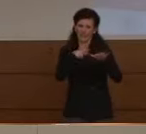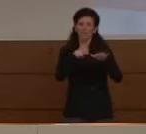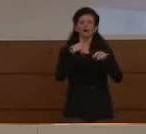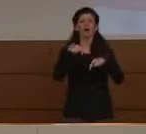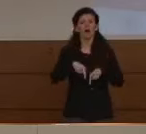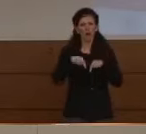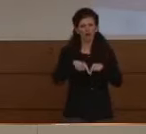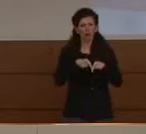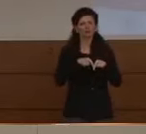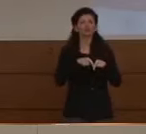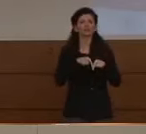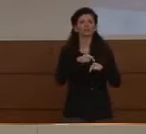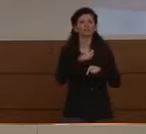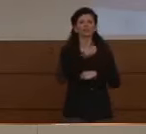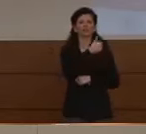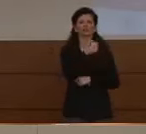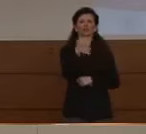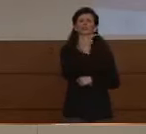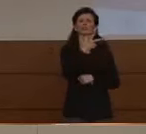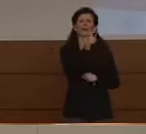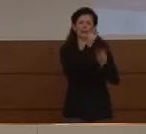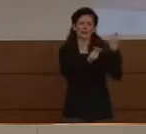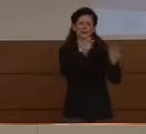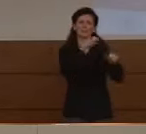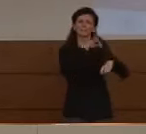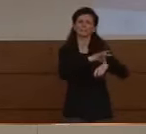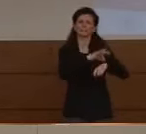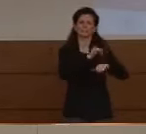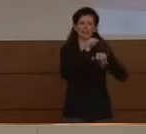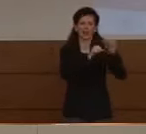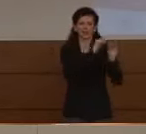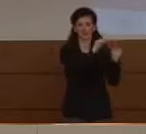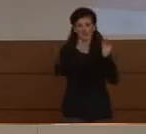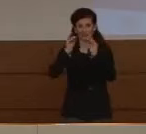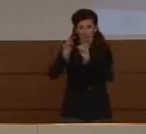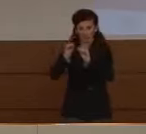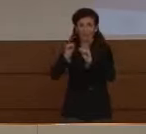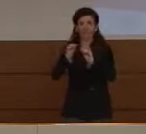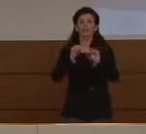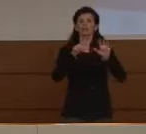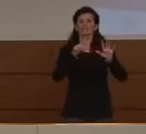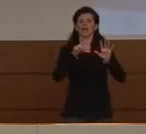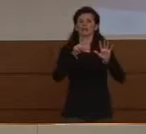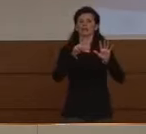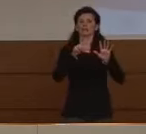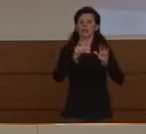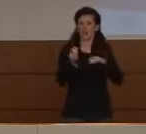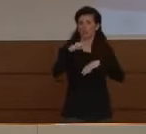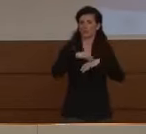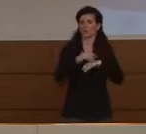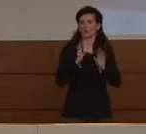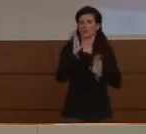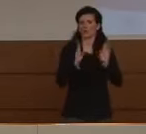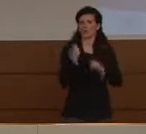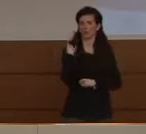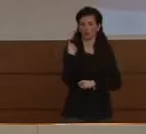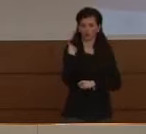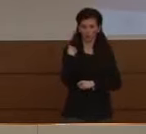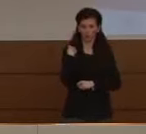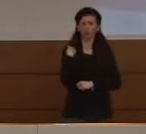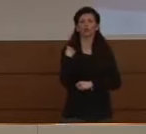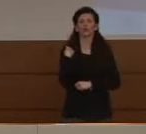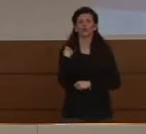103 pazienti dalla lombardia 7 in più rispetto a ieri e di questi sono